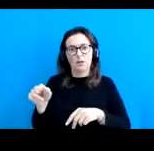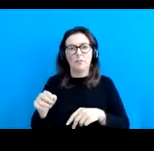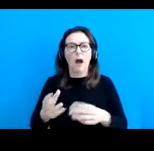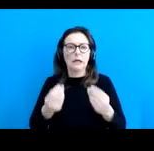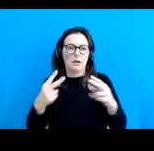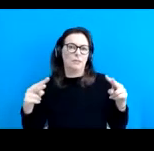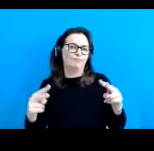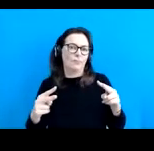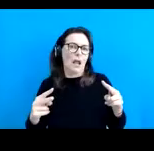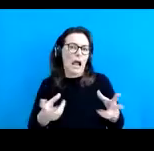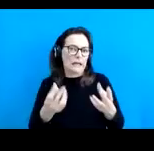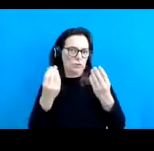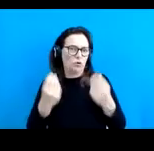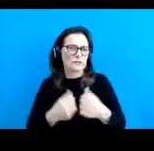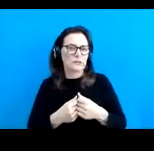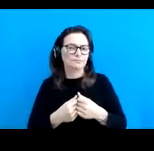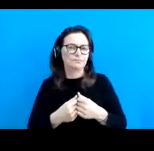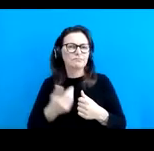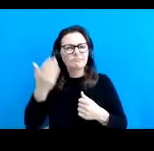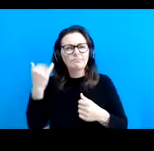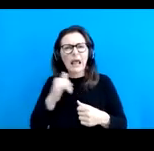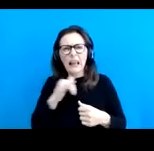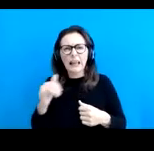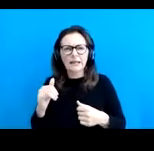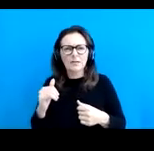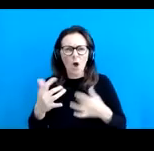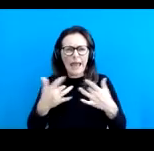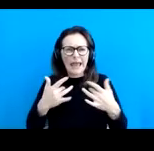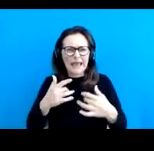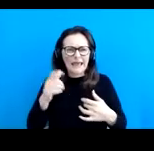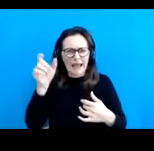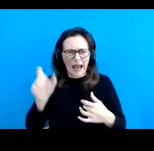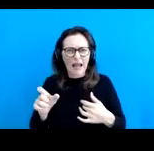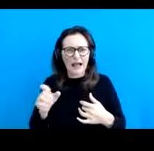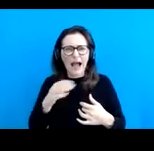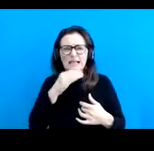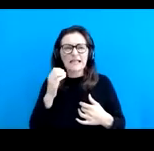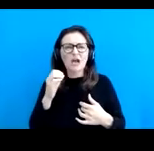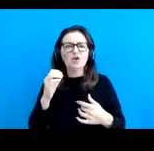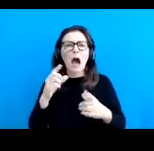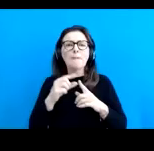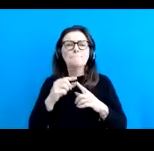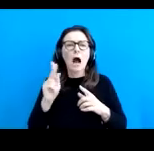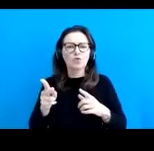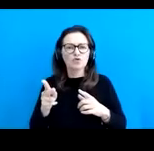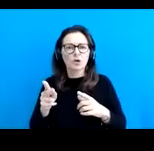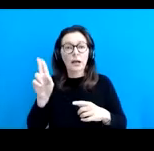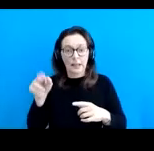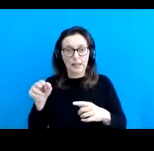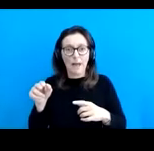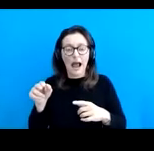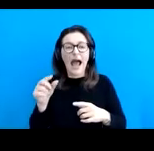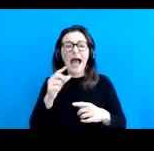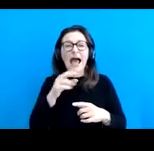Ko so pred leti Sašo Pavček, znano igralko, ki je tudi oseba z disleksijo, vprašali, kako